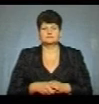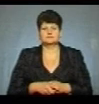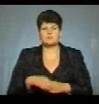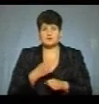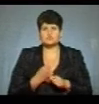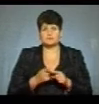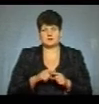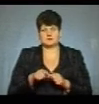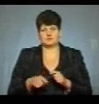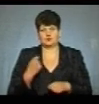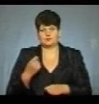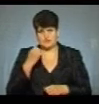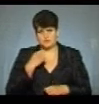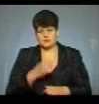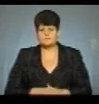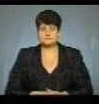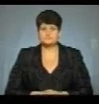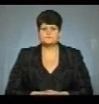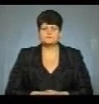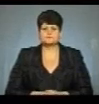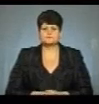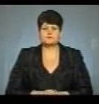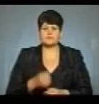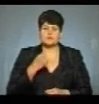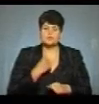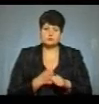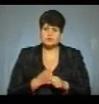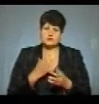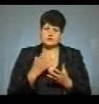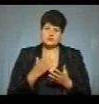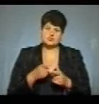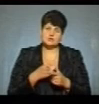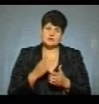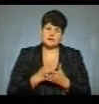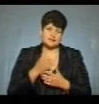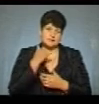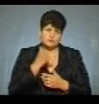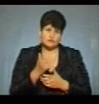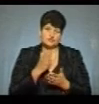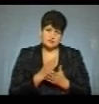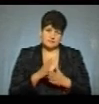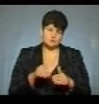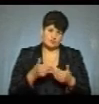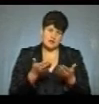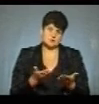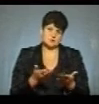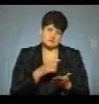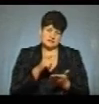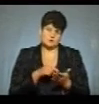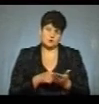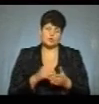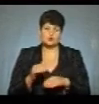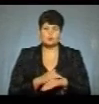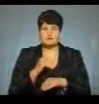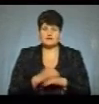працюємо над цим злочином. Дякую. Дякую за роботу. Чи є в нас ще телефонний дзвінок на зв'язку? Якщо є, будь ласка, запитуйте. Доброго